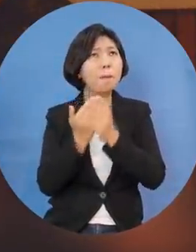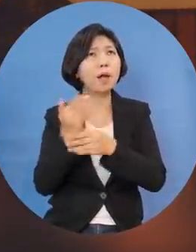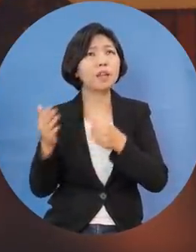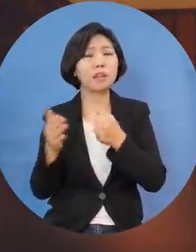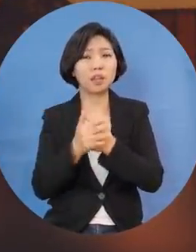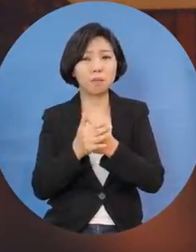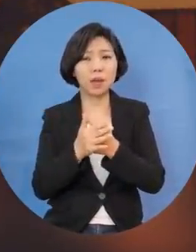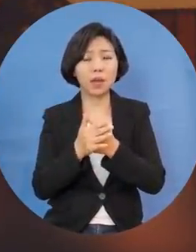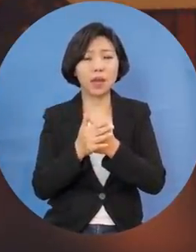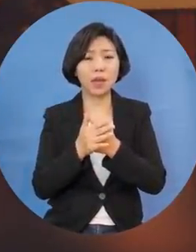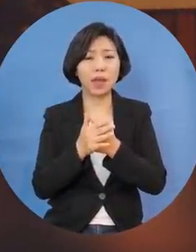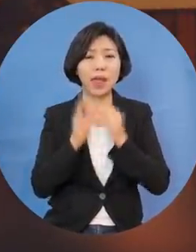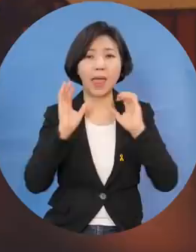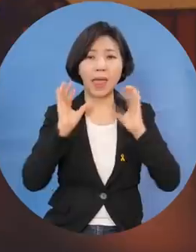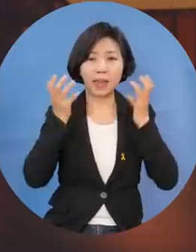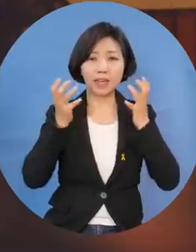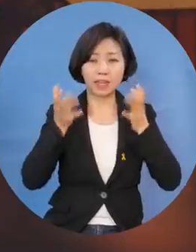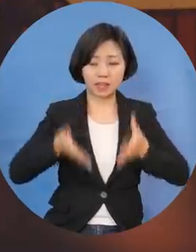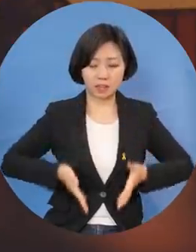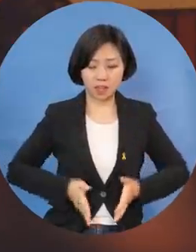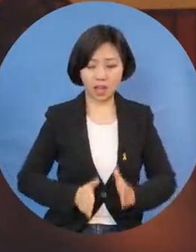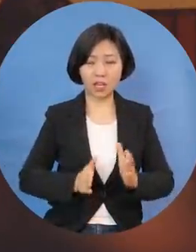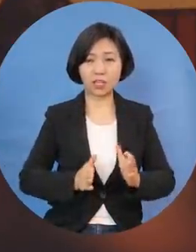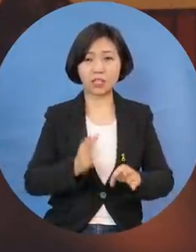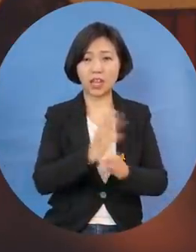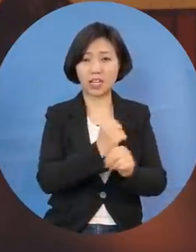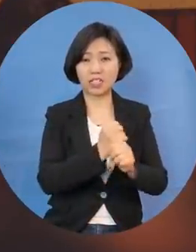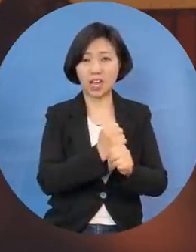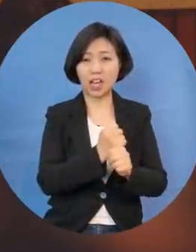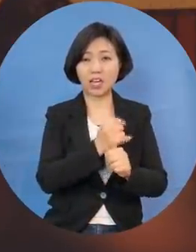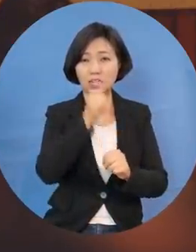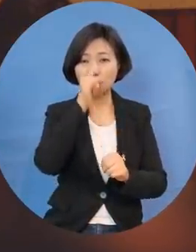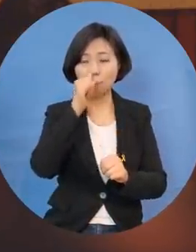떠올라, 태계를 받아 낳기로 했고,